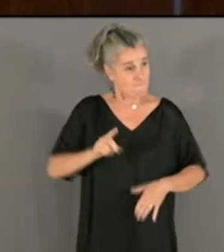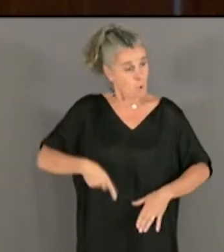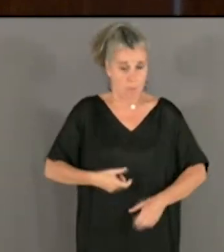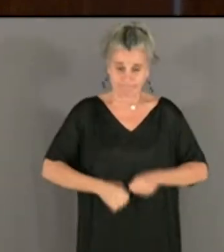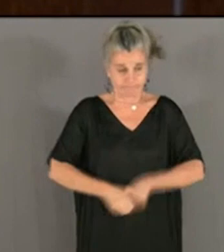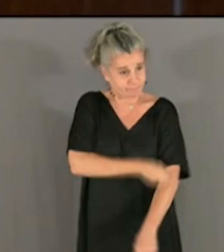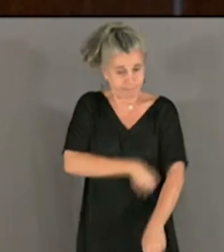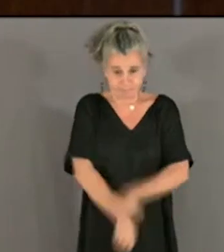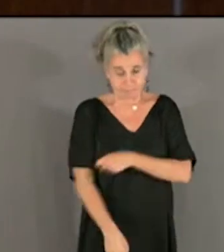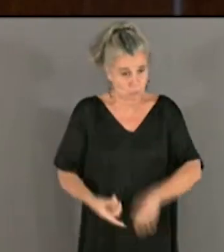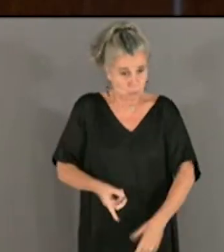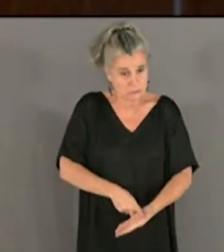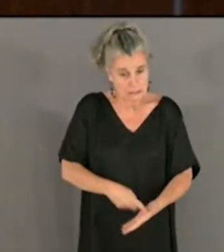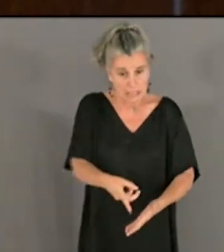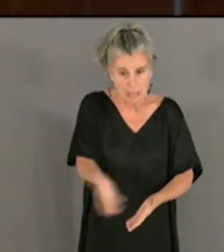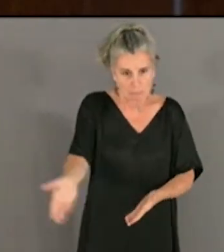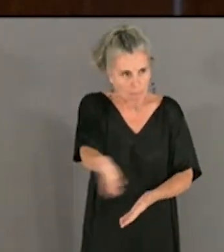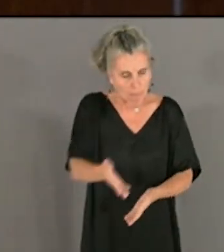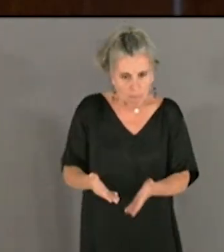lendemain des associations comme celle